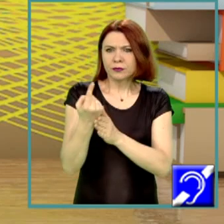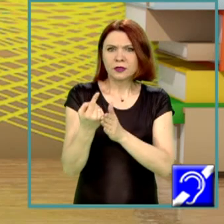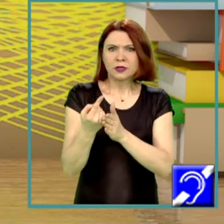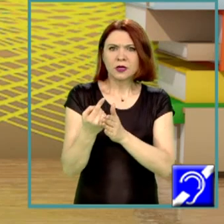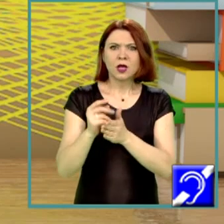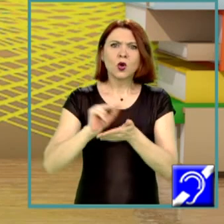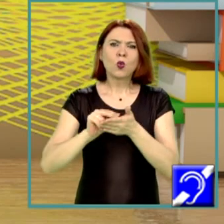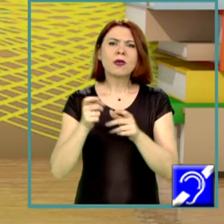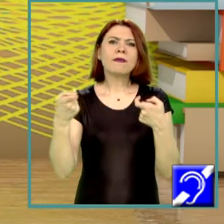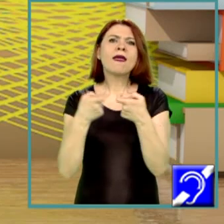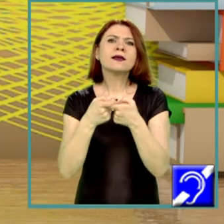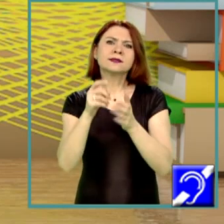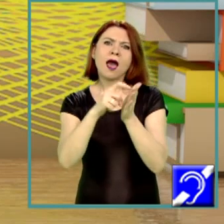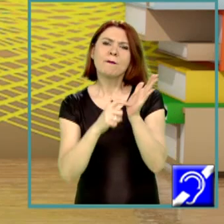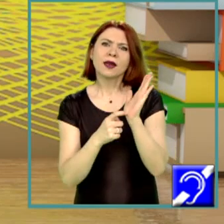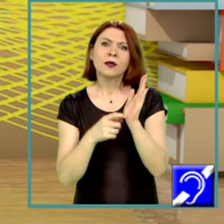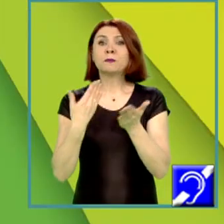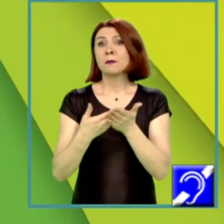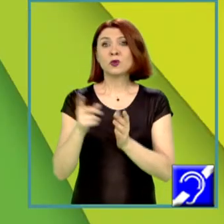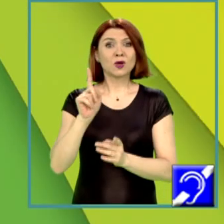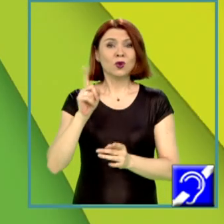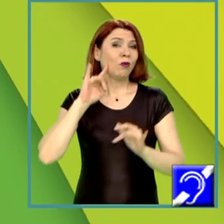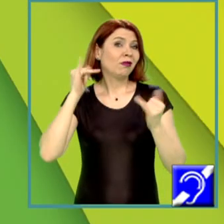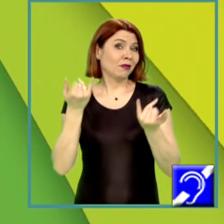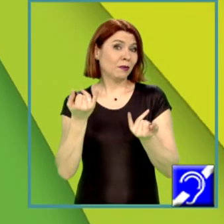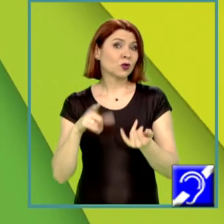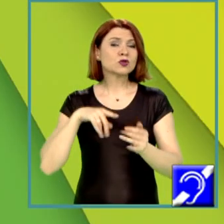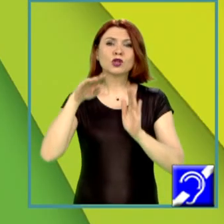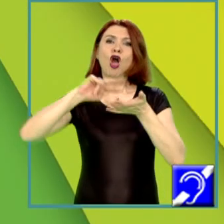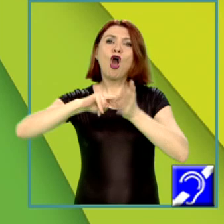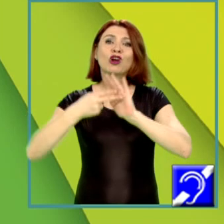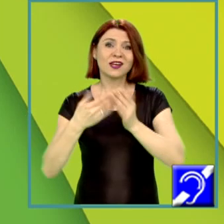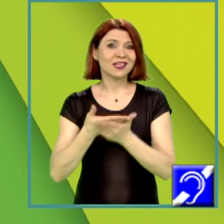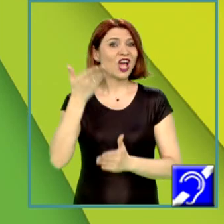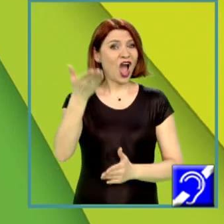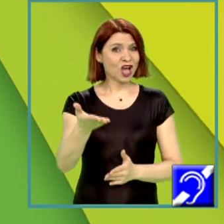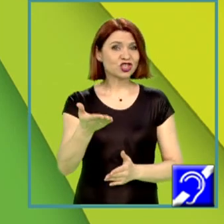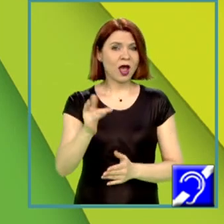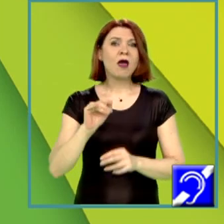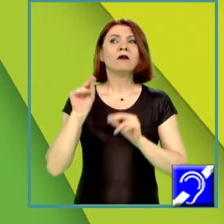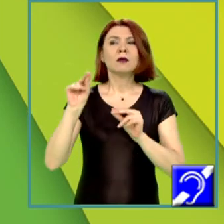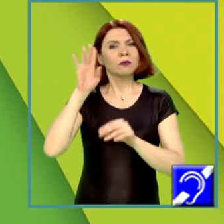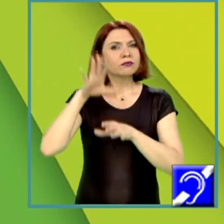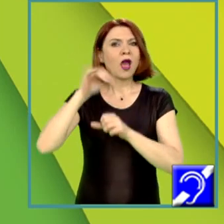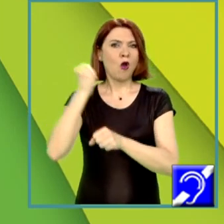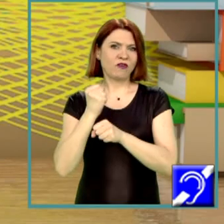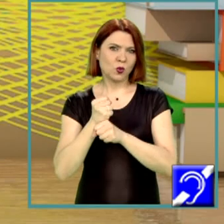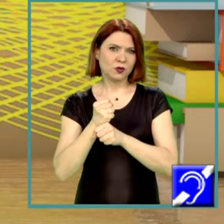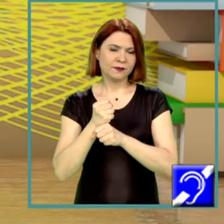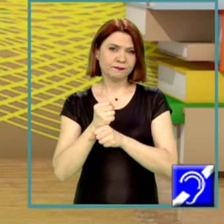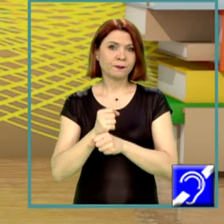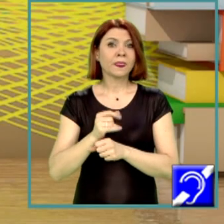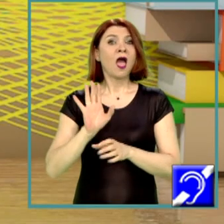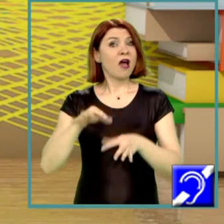formulate pe foaia cu subiectele pentru că Nu întâmplător sunt organizate așa de către cei care au făcut subiectele